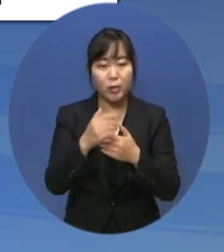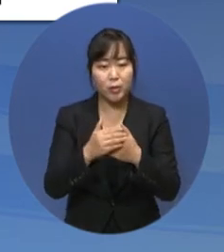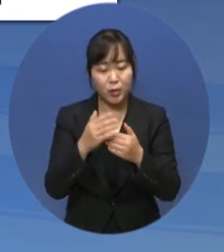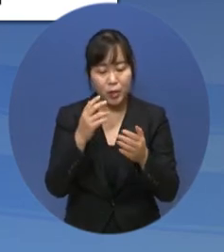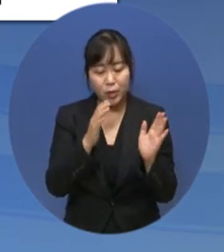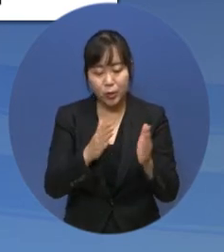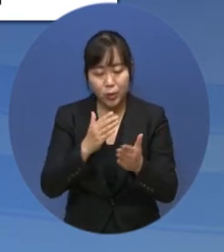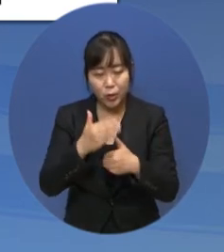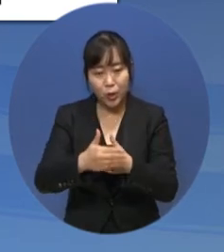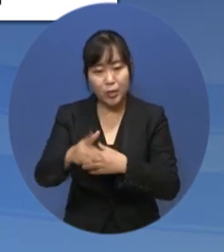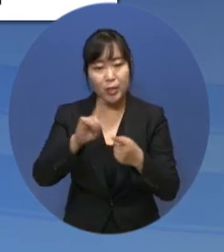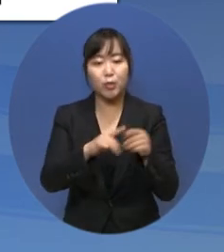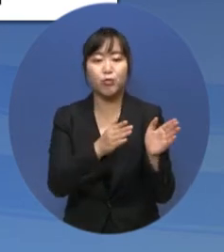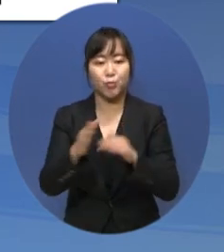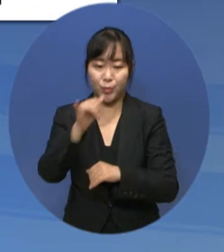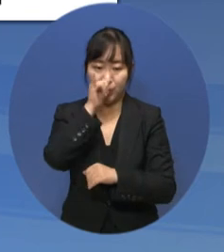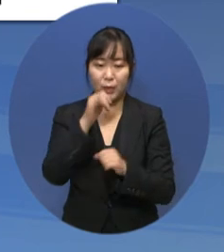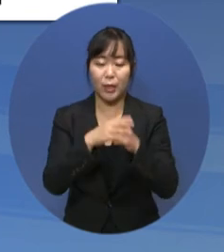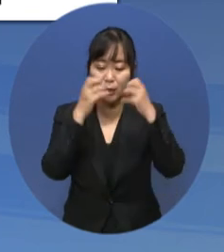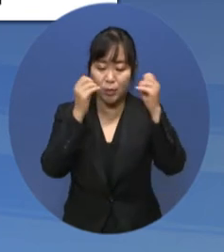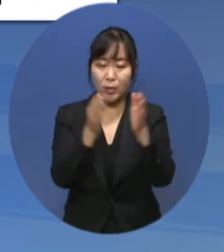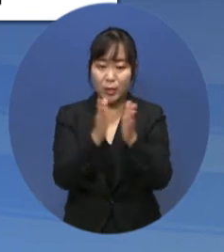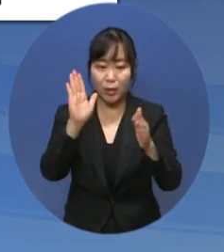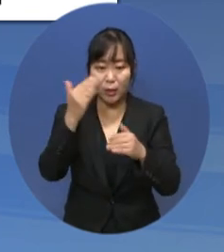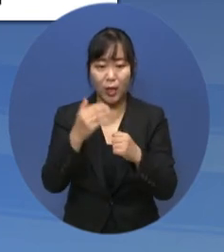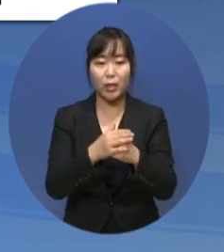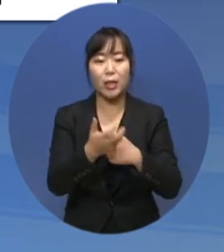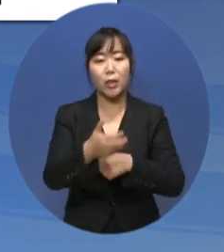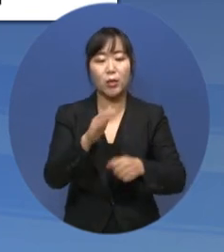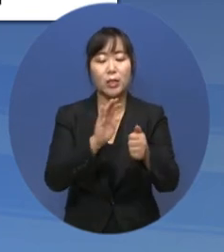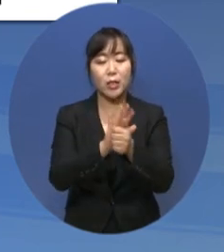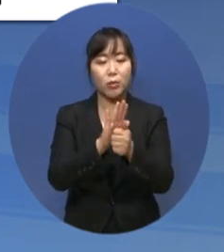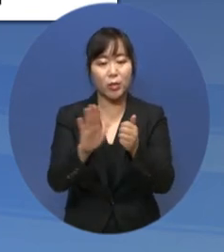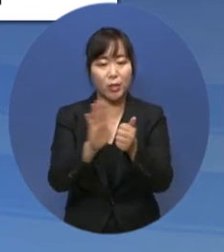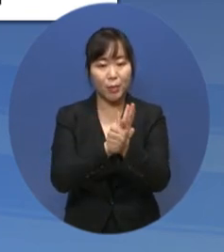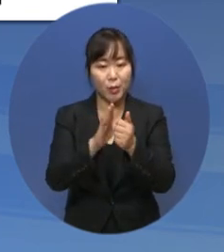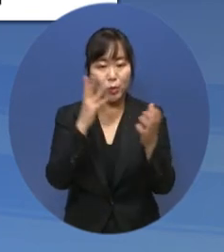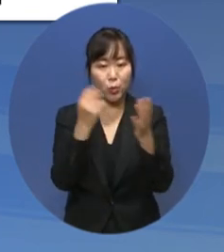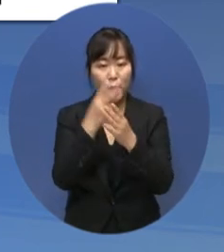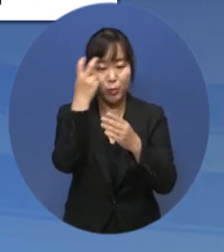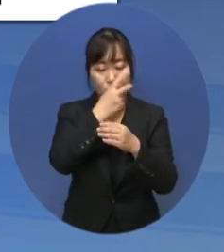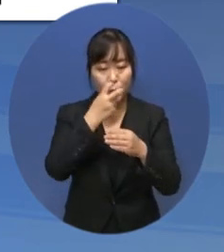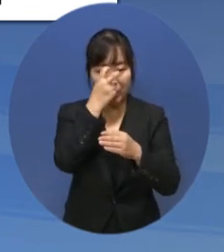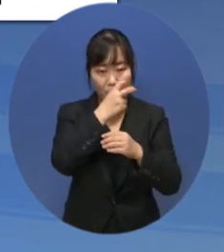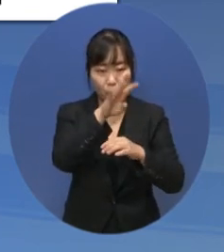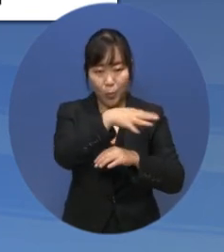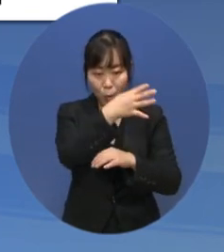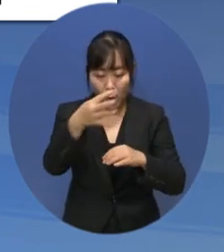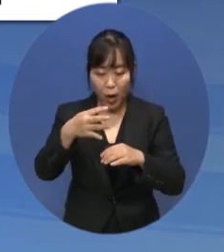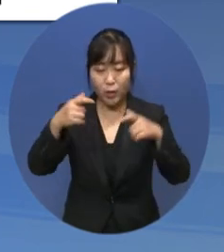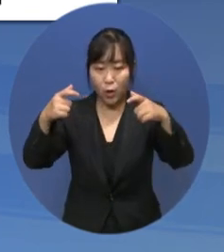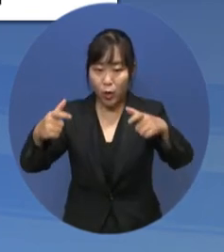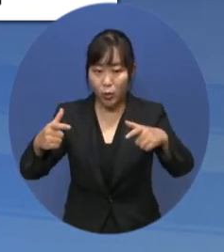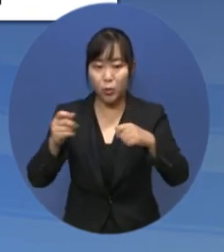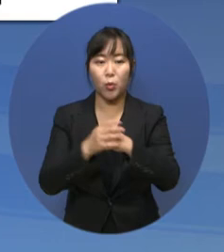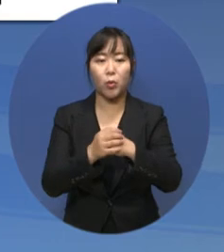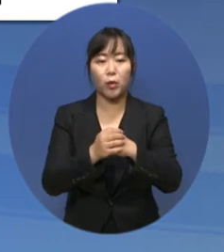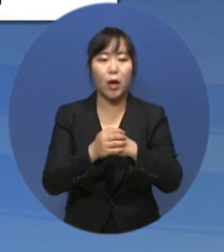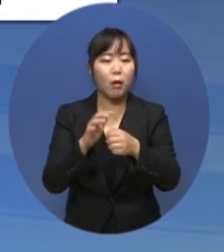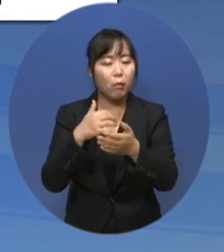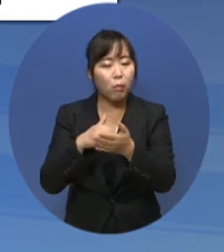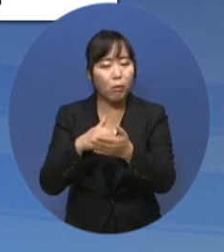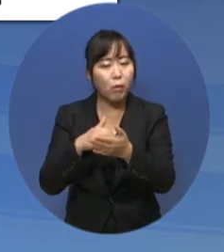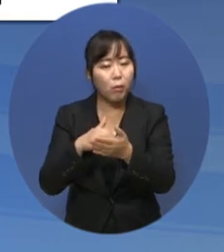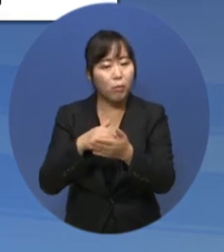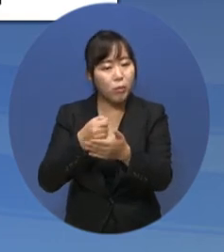나섰습니다. 또한 새롭게 도입되는 이동지원 서비스 종합조사표와 조사 영역, 산정 방법